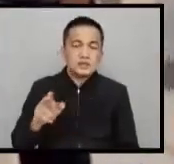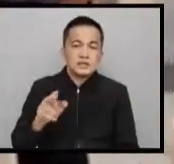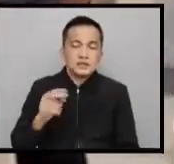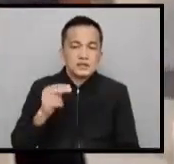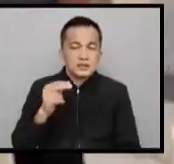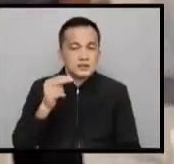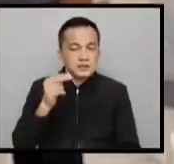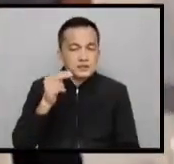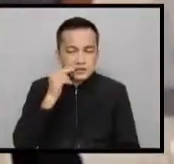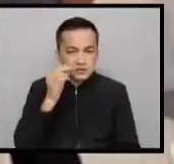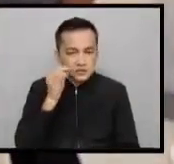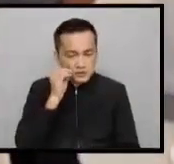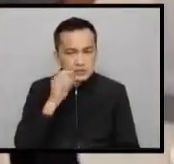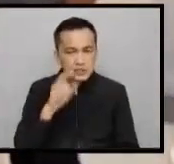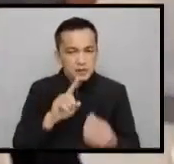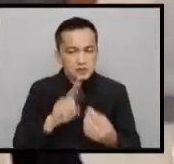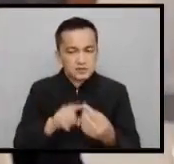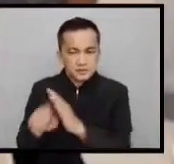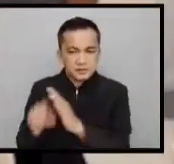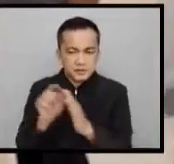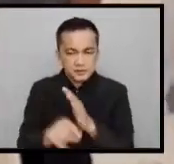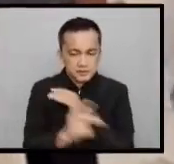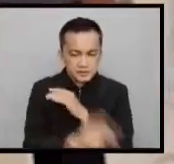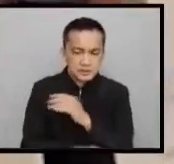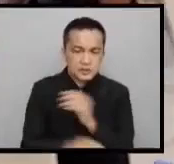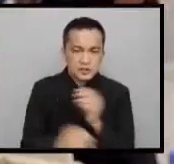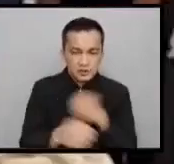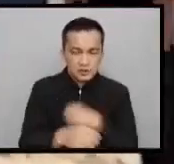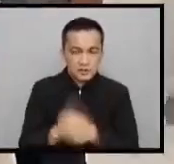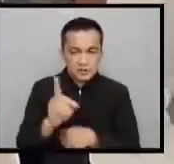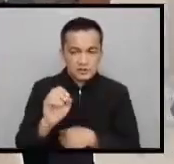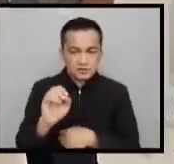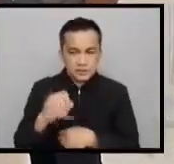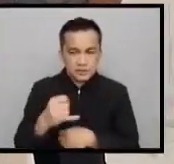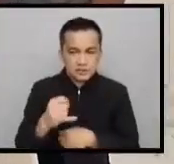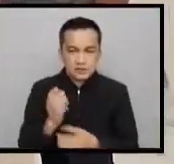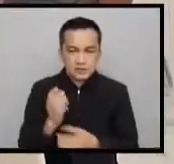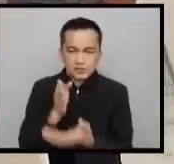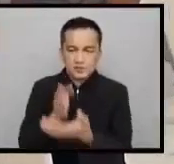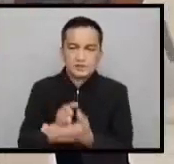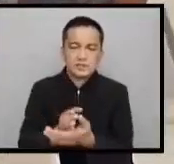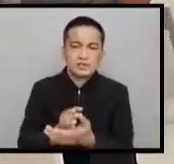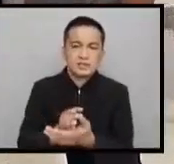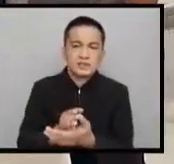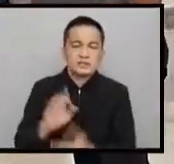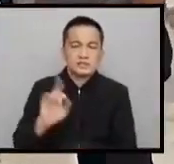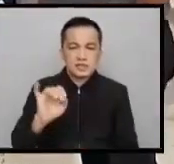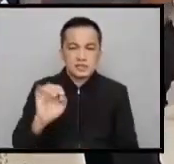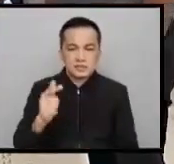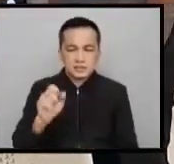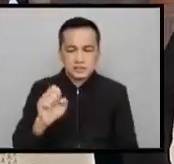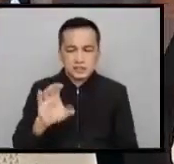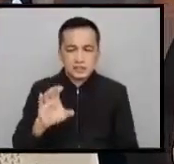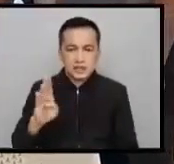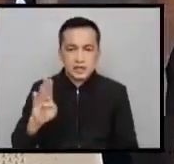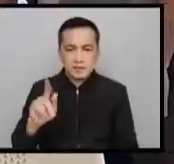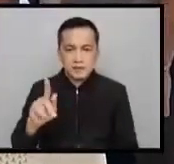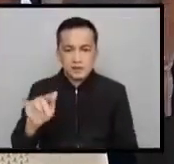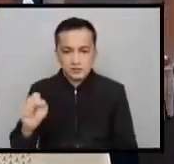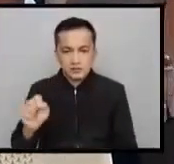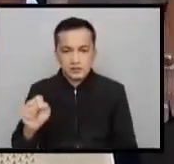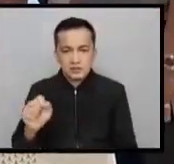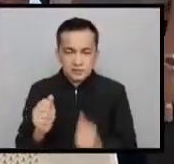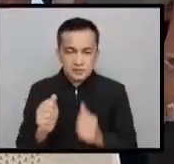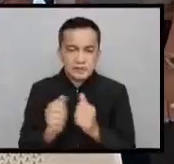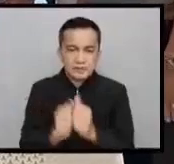probinsya. Sa tanggapan mismo ng DOJ, dumating si DILG Secretary Benhur Abalos at pati na rin ang naiwang asawa ni Governor